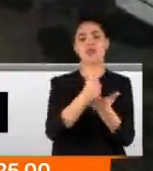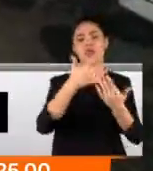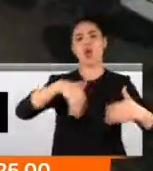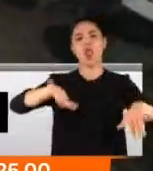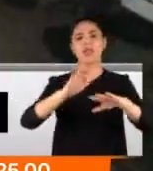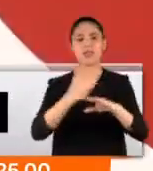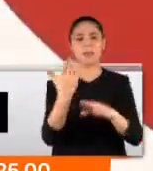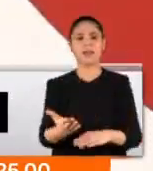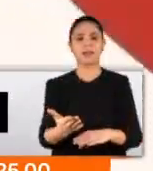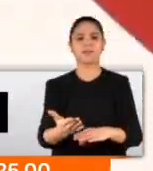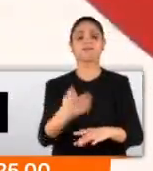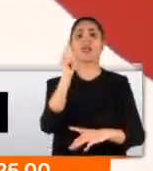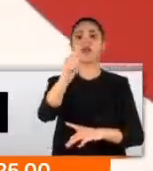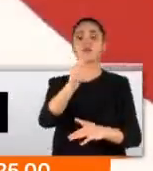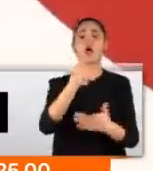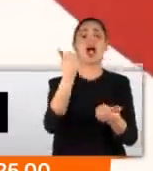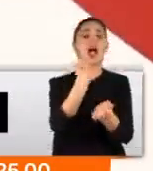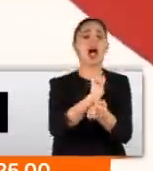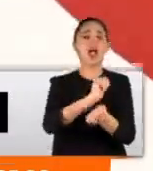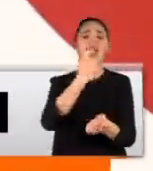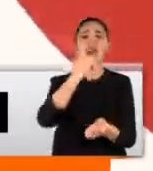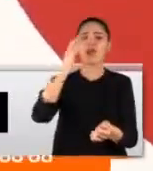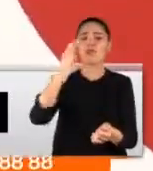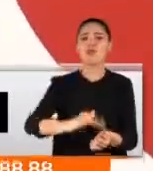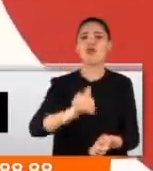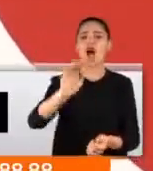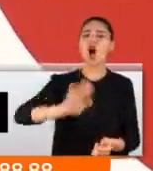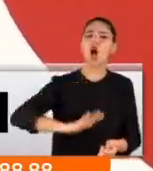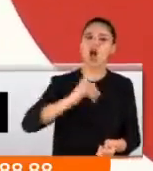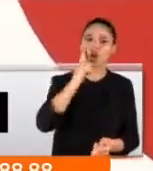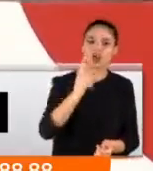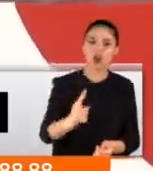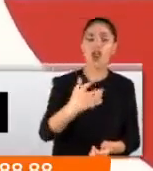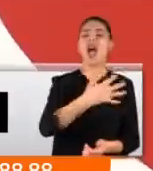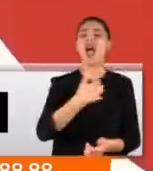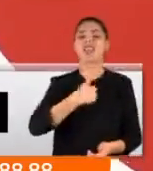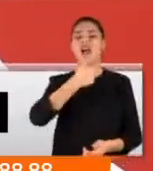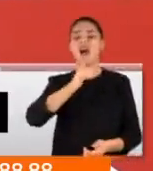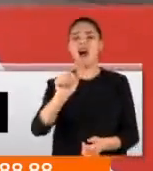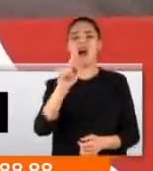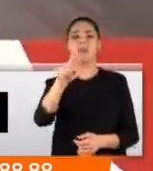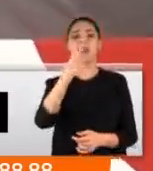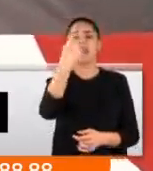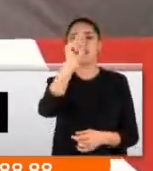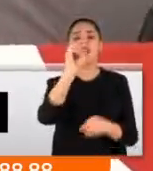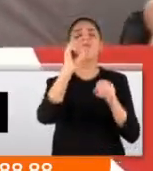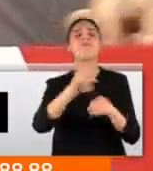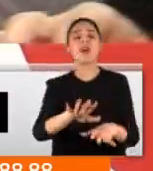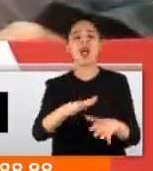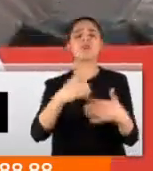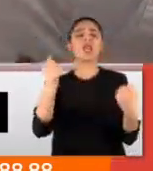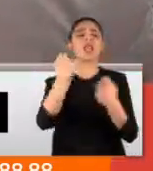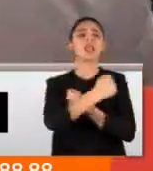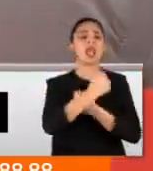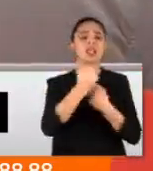misiniz? Özbent ailesinin en küçük oğluydu şehit Mehmet Onur. Annesi ve abileri bir an olsun şehidin ay yıldızlı bayrağı